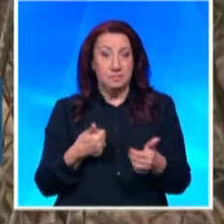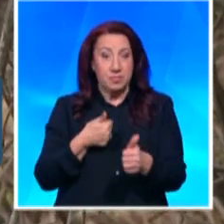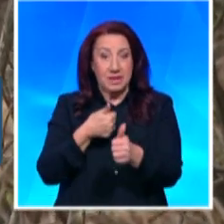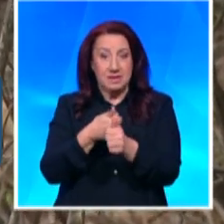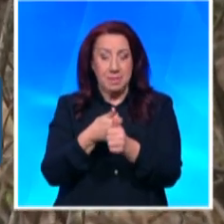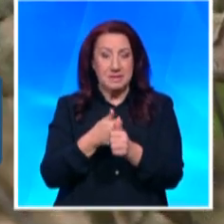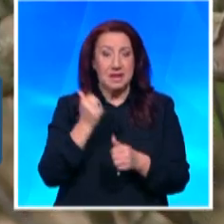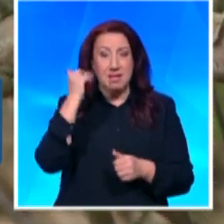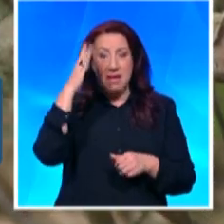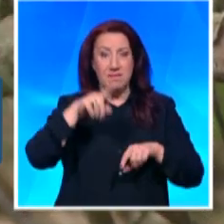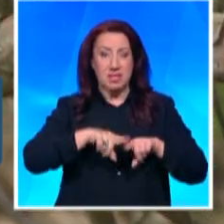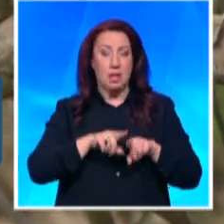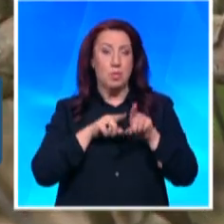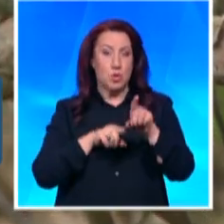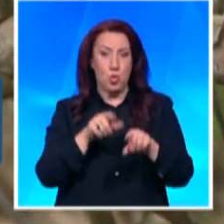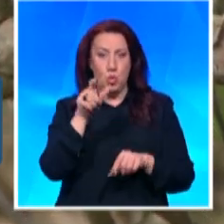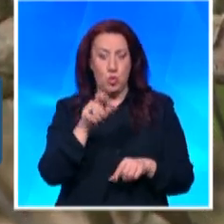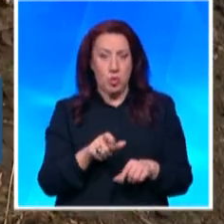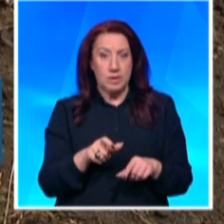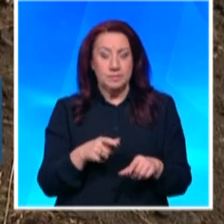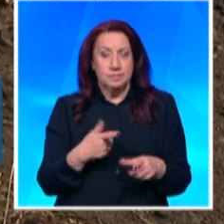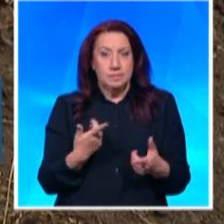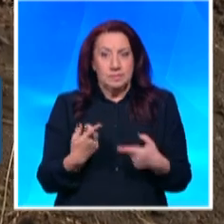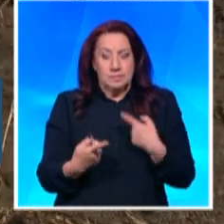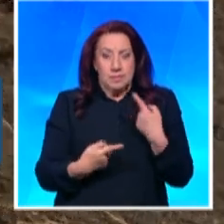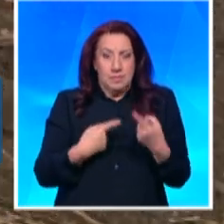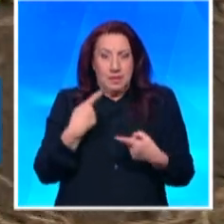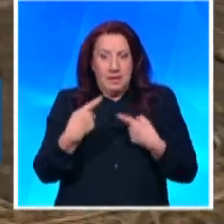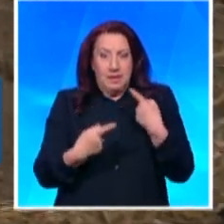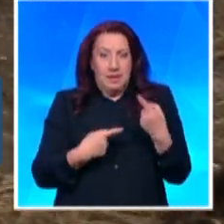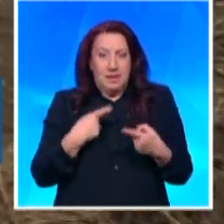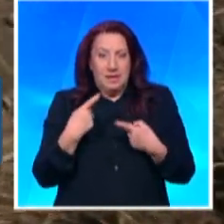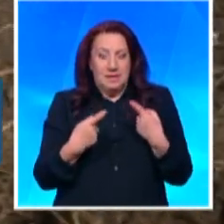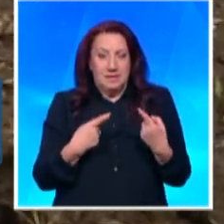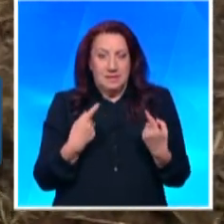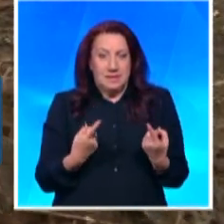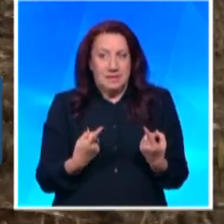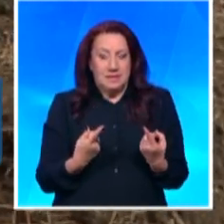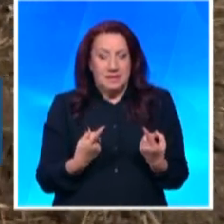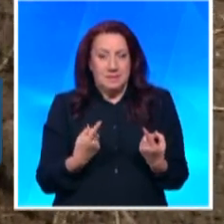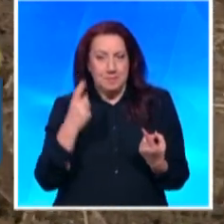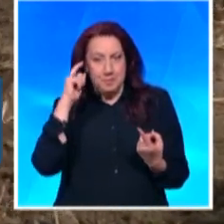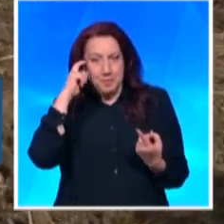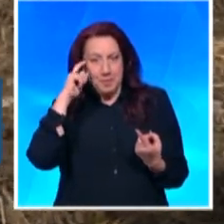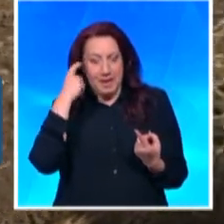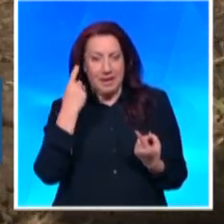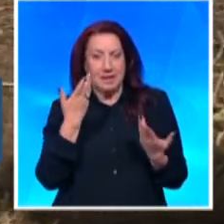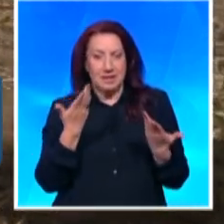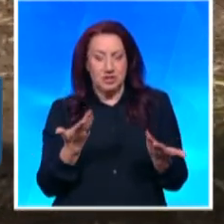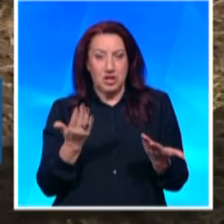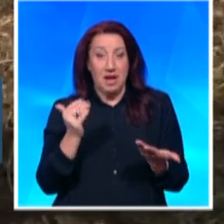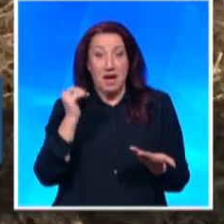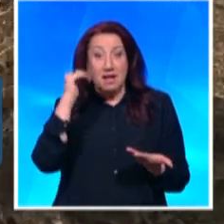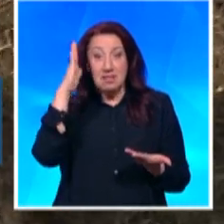главния прокурор изрази недвусмислено твърдение, че главния прокурор се